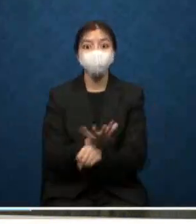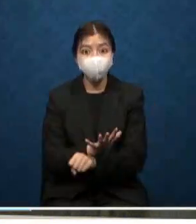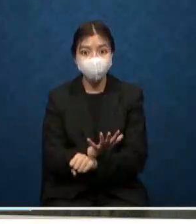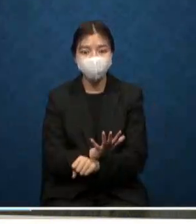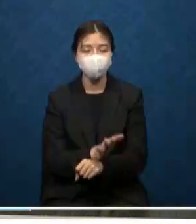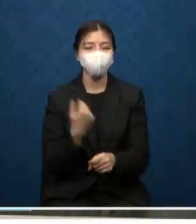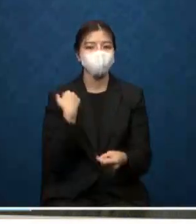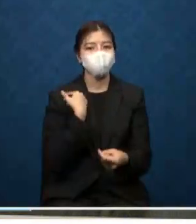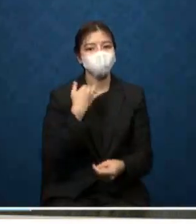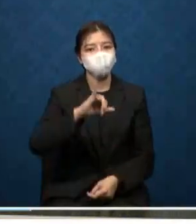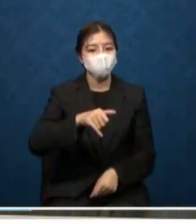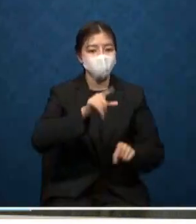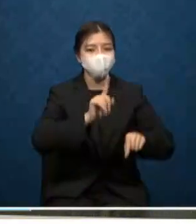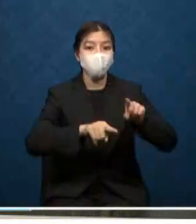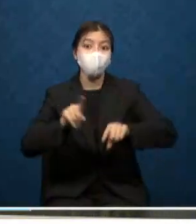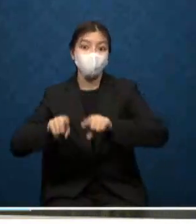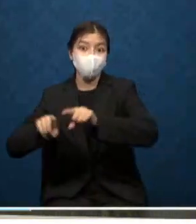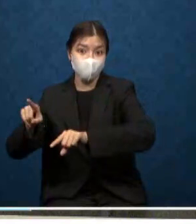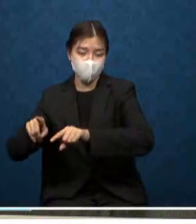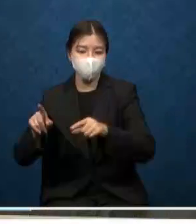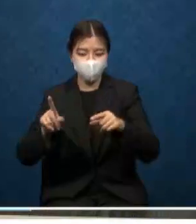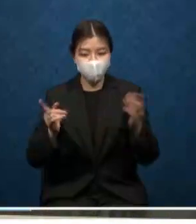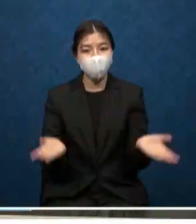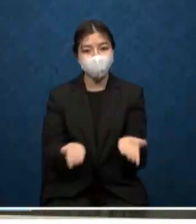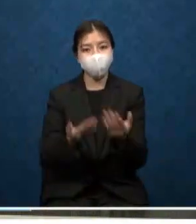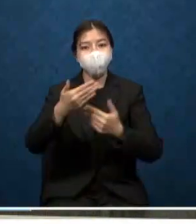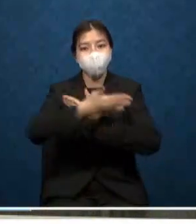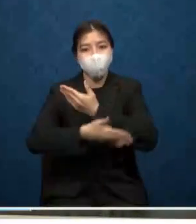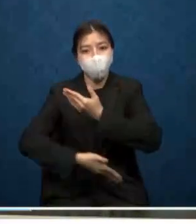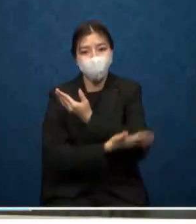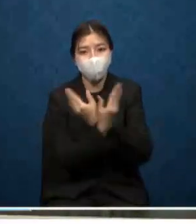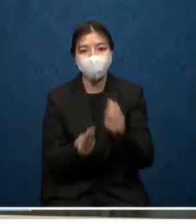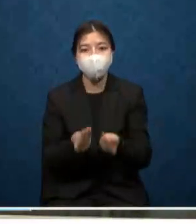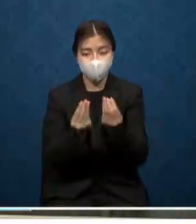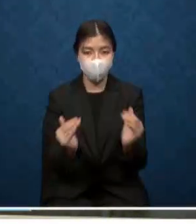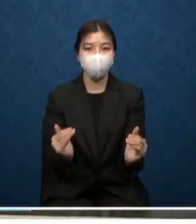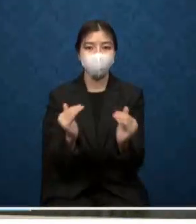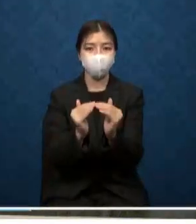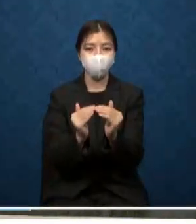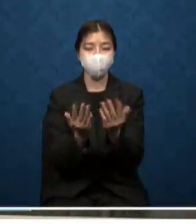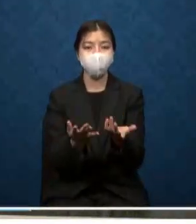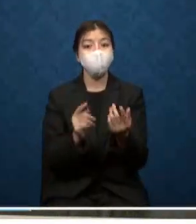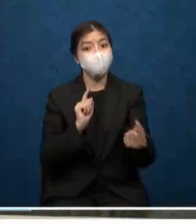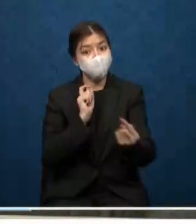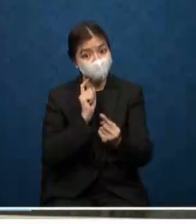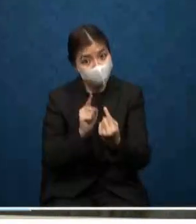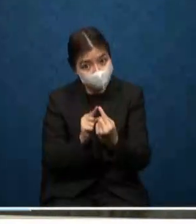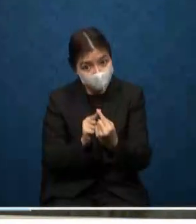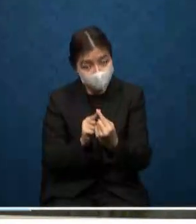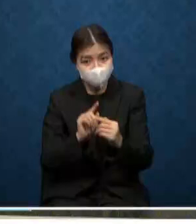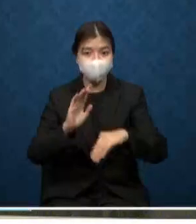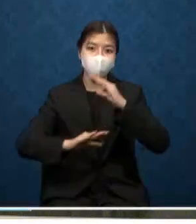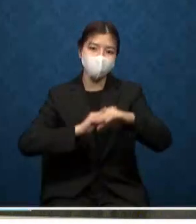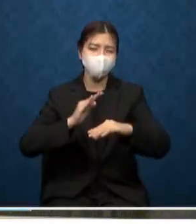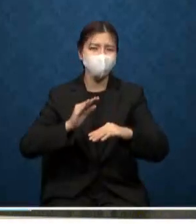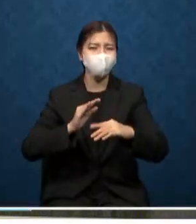ความหลากหลายแต่โอกาสการสนับสนุนต้องเท่ากันส่วนการบรรลุความสำเร็จของแต่ละปัจเจกก็อา